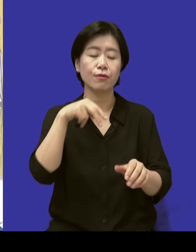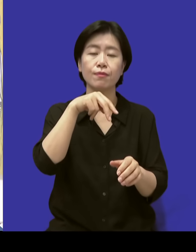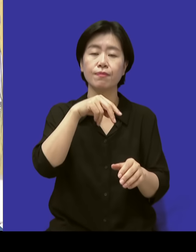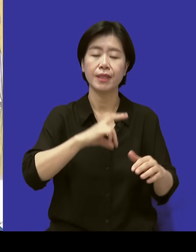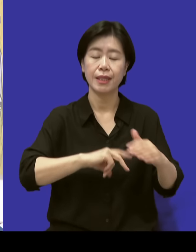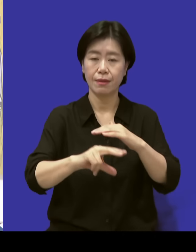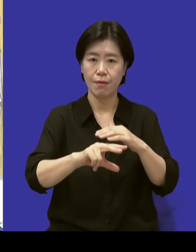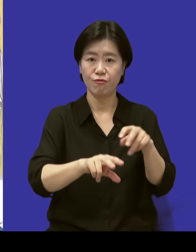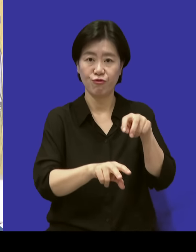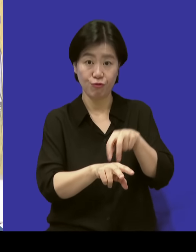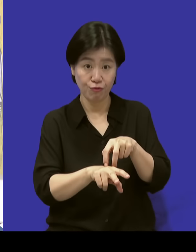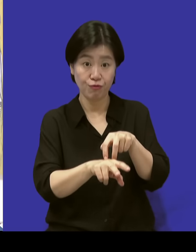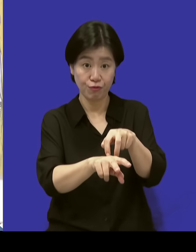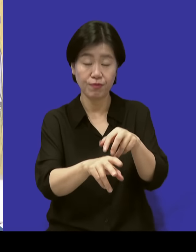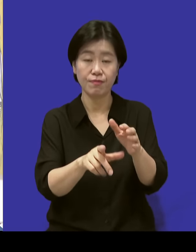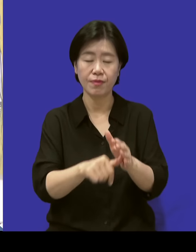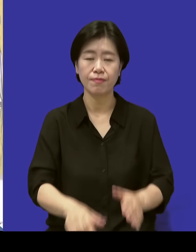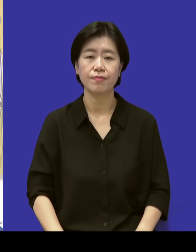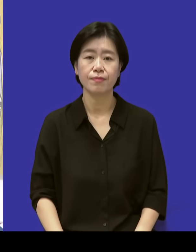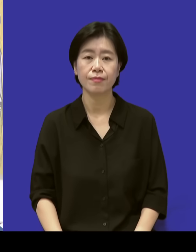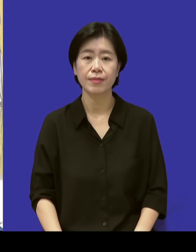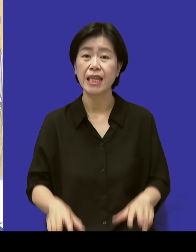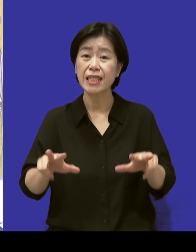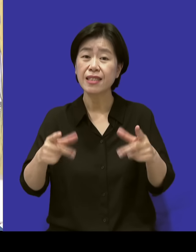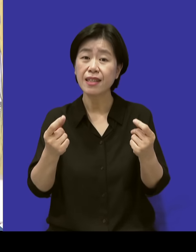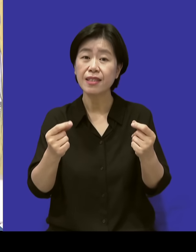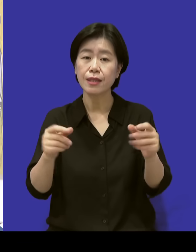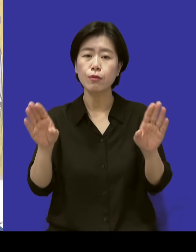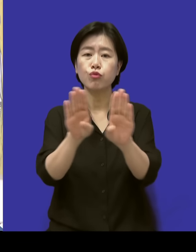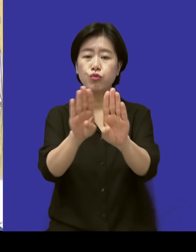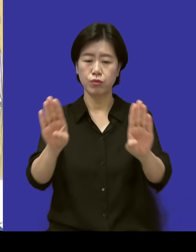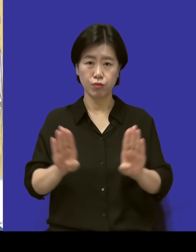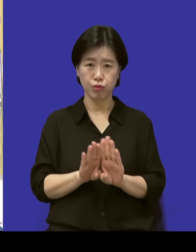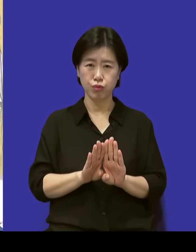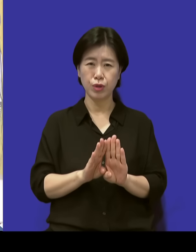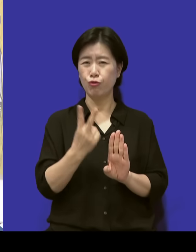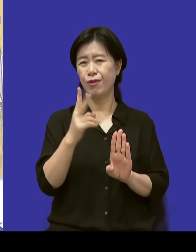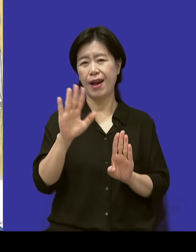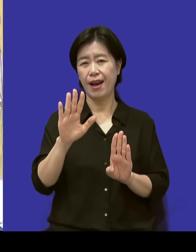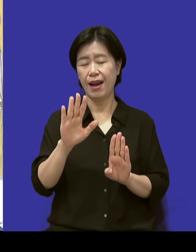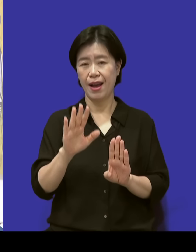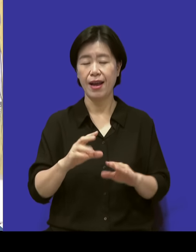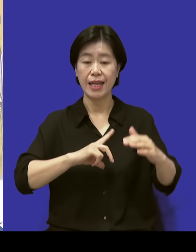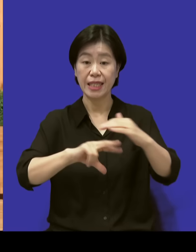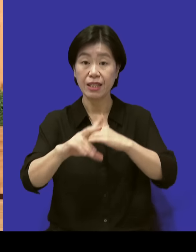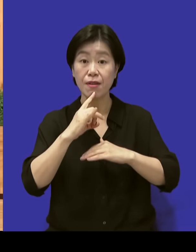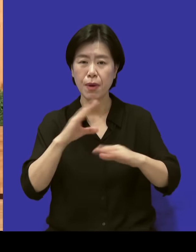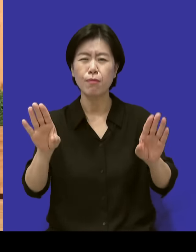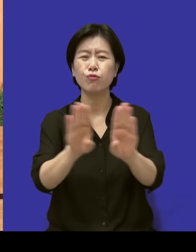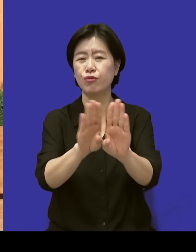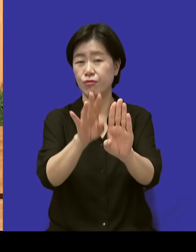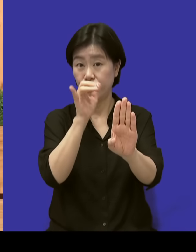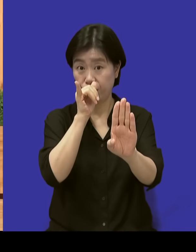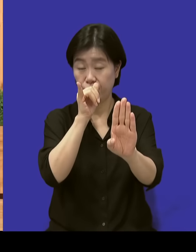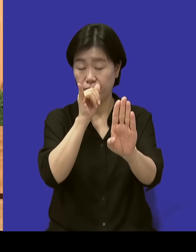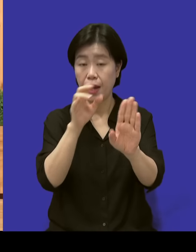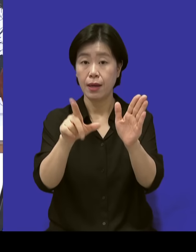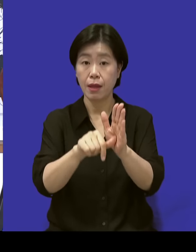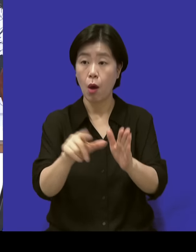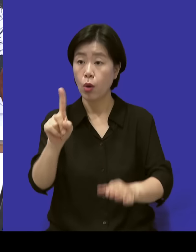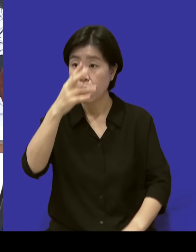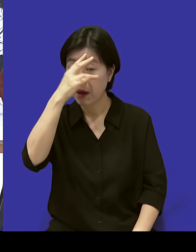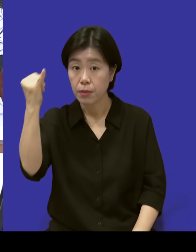사고가 가끔씩 이제 발생하고 그렇죠. 그랬었는데 또 할머니가 타시다가 지하철 문 딱 끼신 거예요. 어머나. 그래서